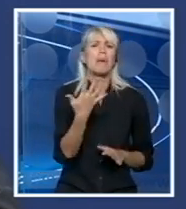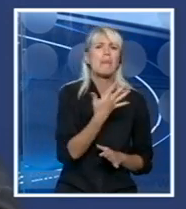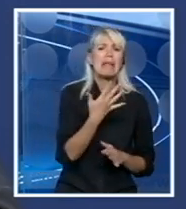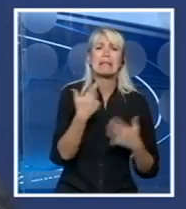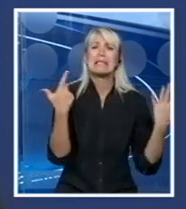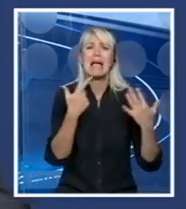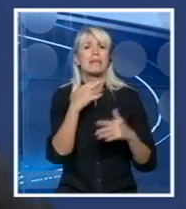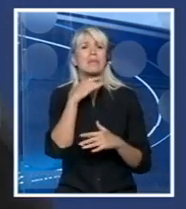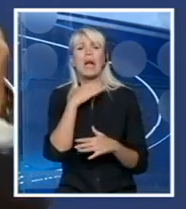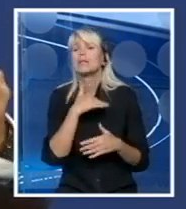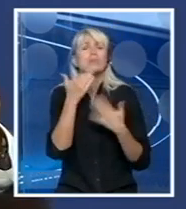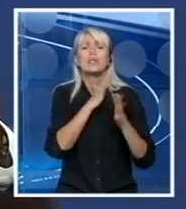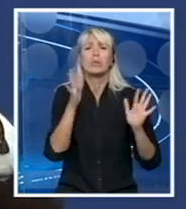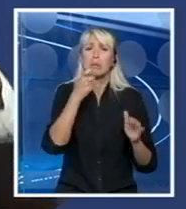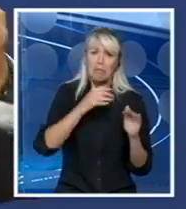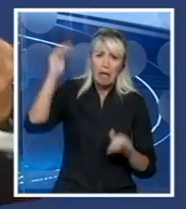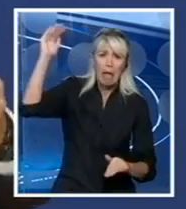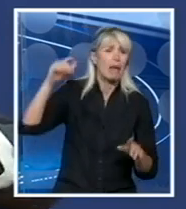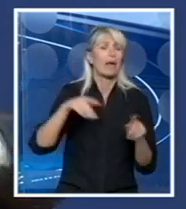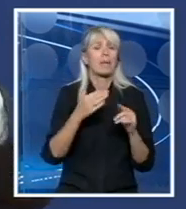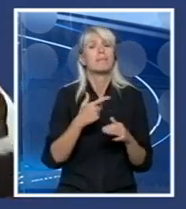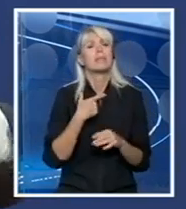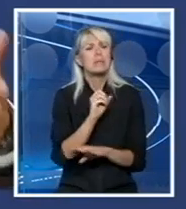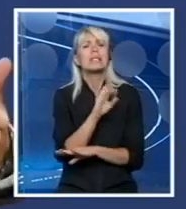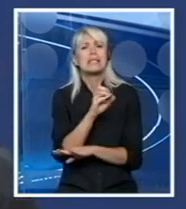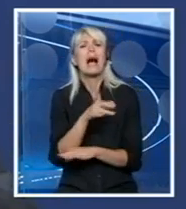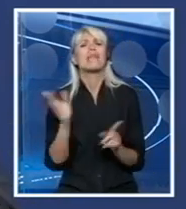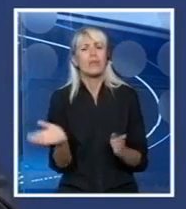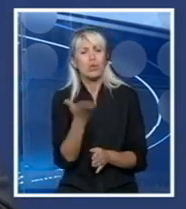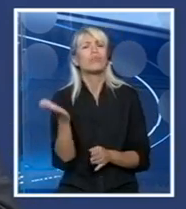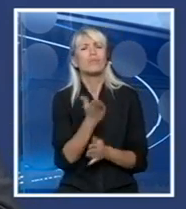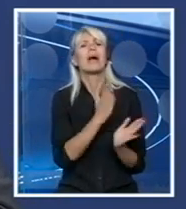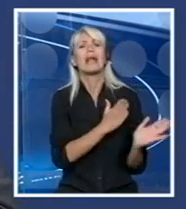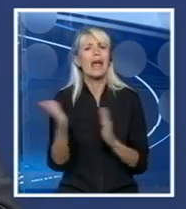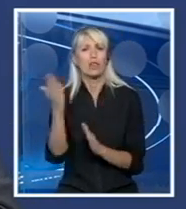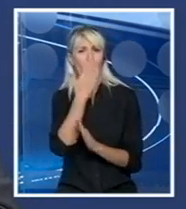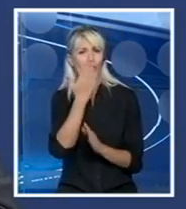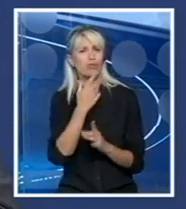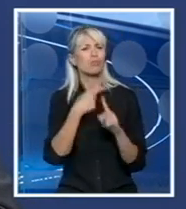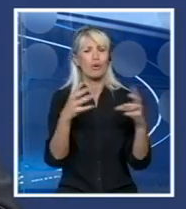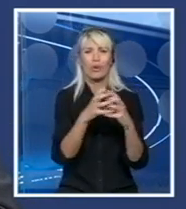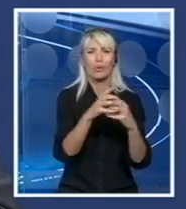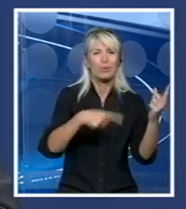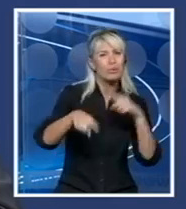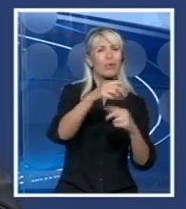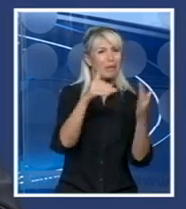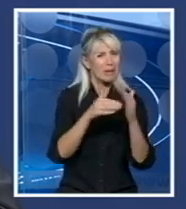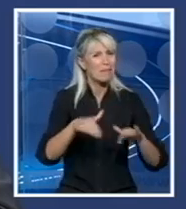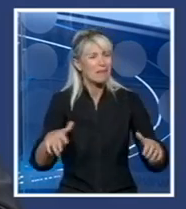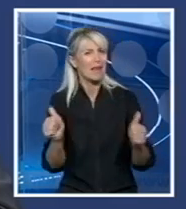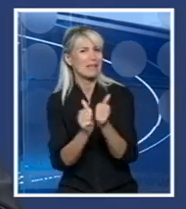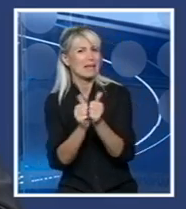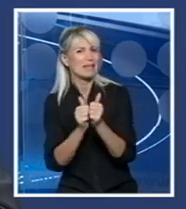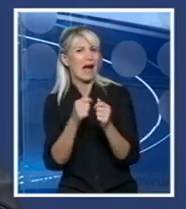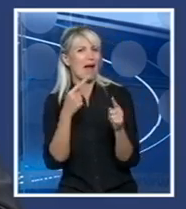mi preporučujemo svakako prvacima, pa čak i do 4. da što više idu u redovnu nastavu i zbog socijalizacije dece i prilagođavanja na